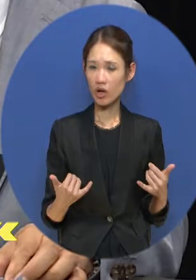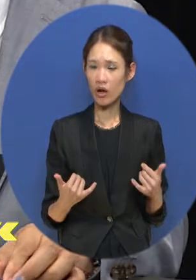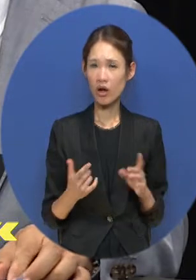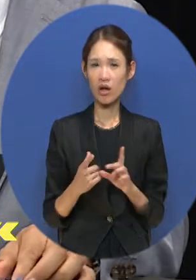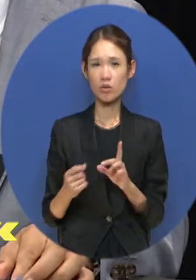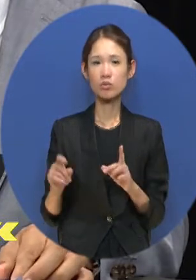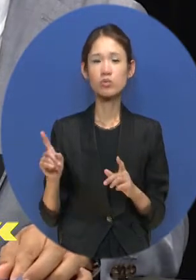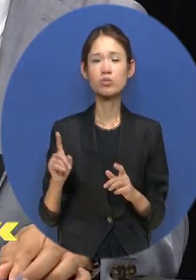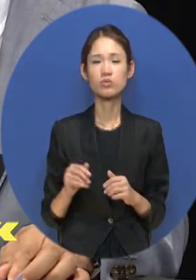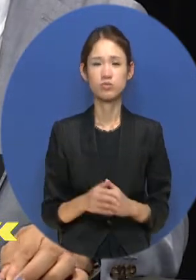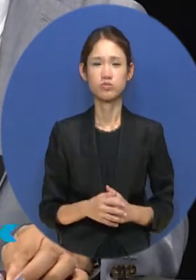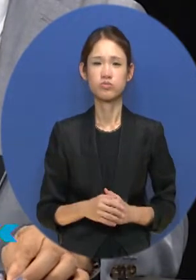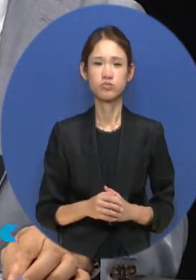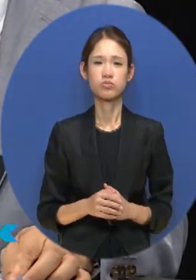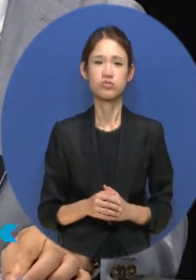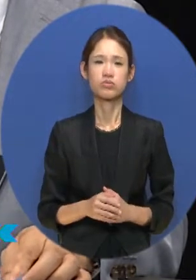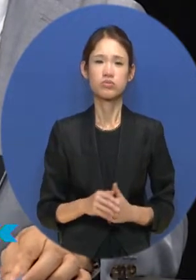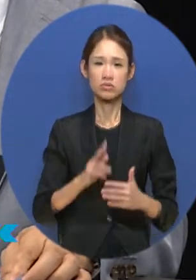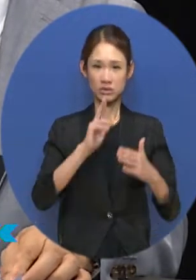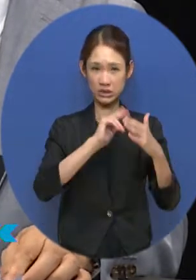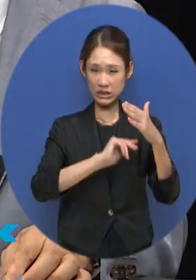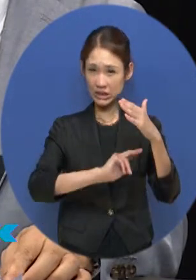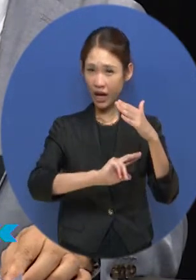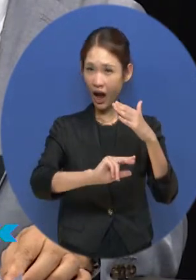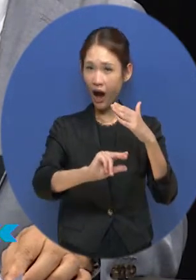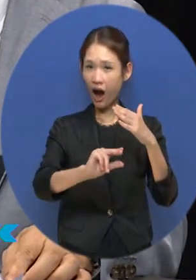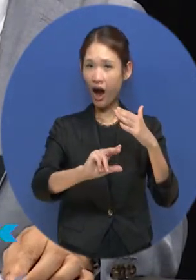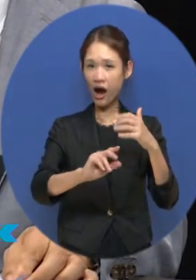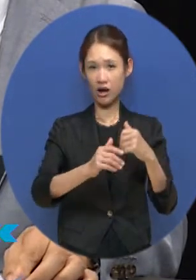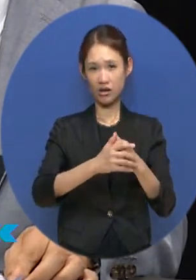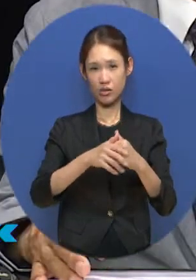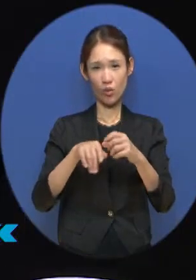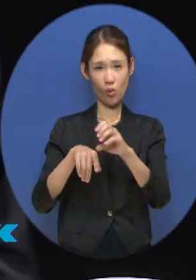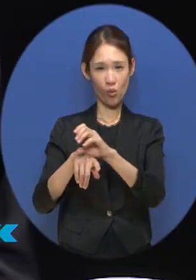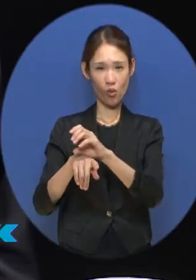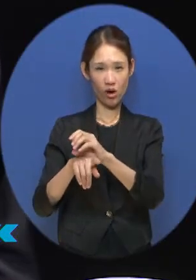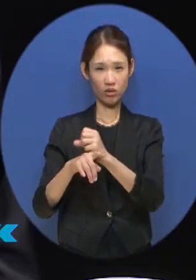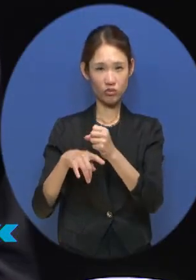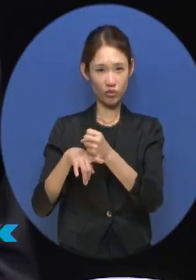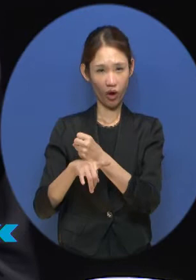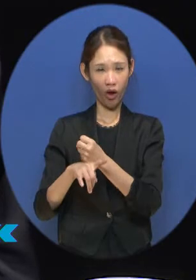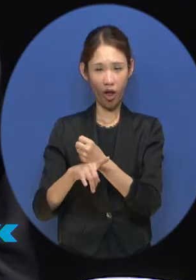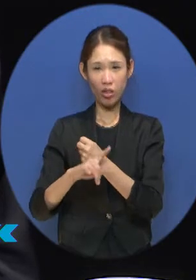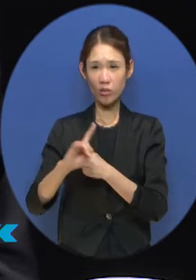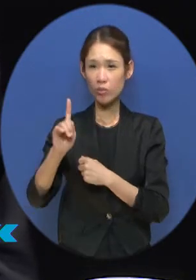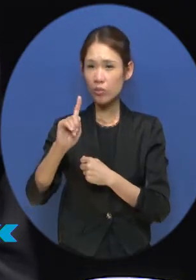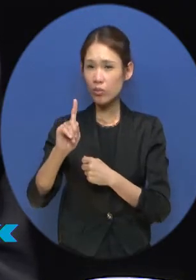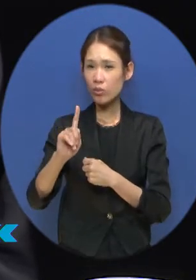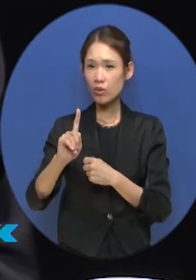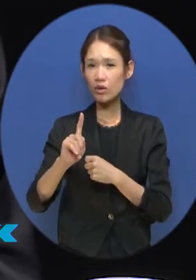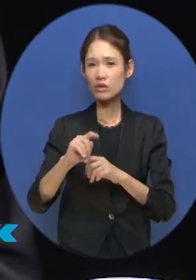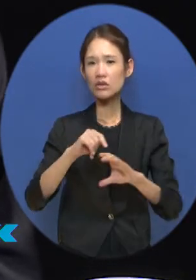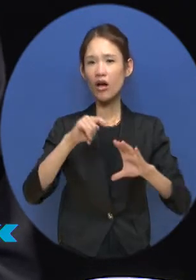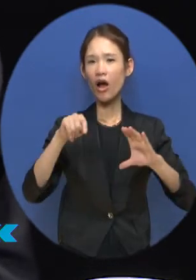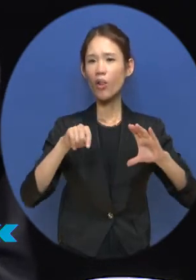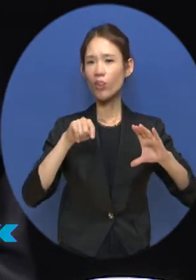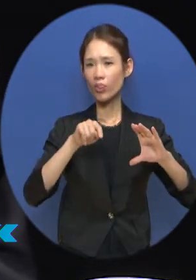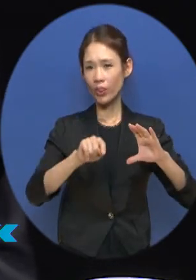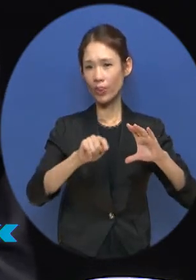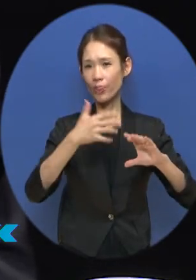이해를 하셔야 될 부분이 이제 지하철 하면은 이제 가장 큰 부분이 이제 원인이 터널이라고 볼 수 있습니다.